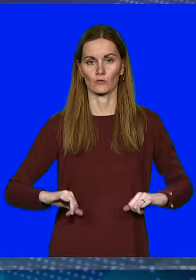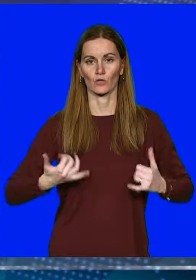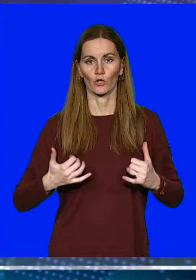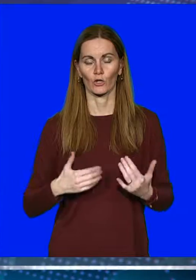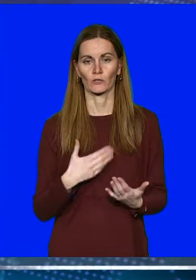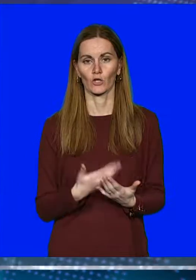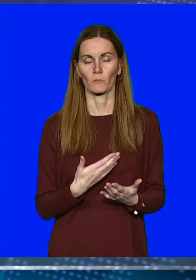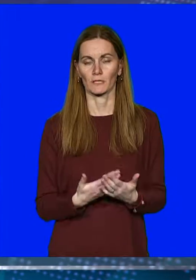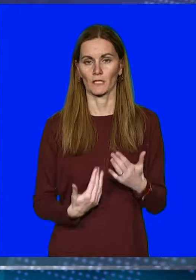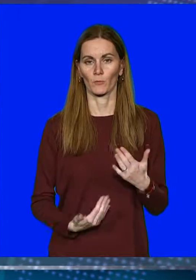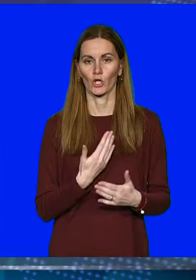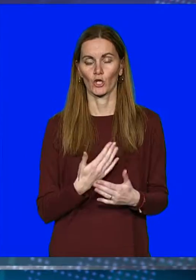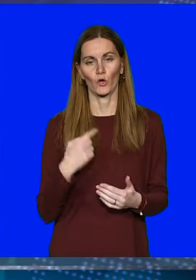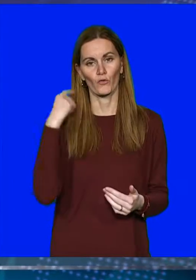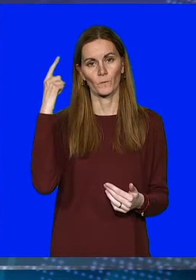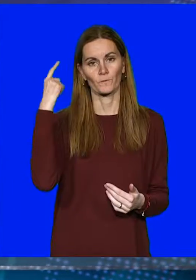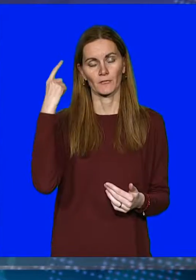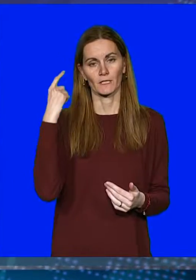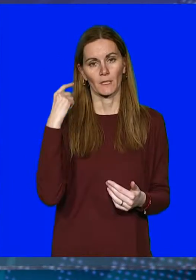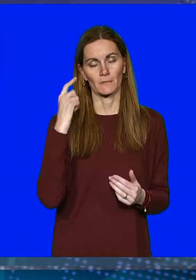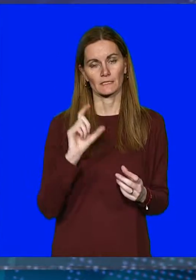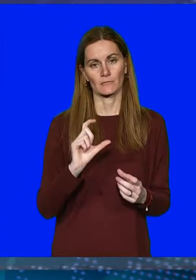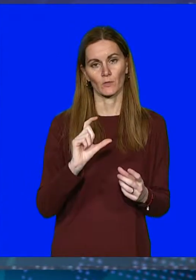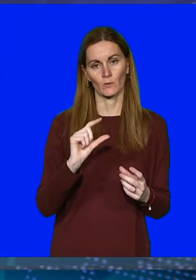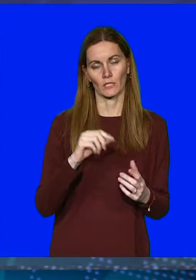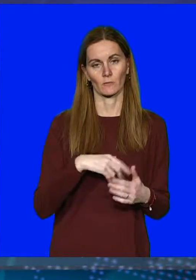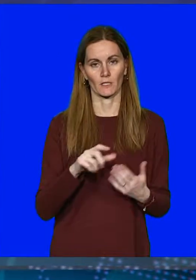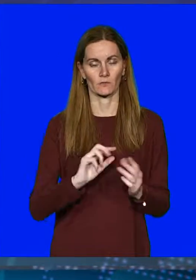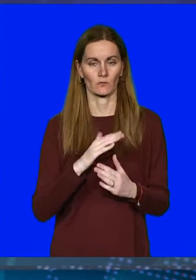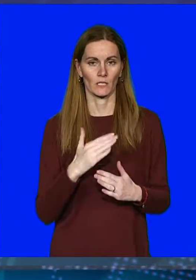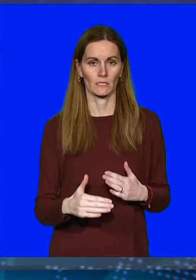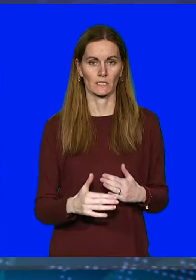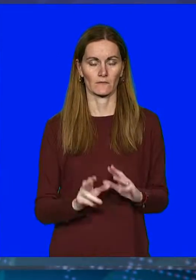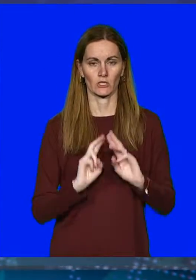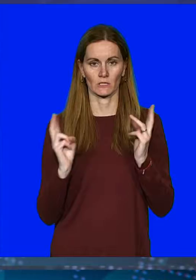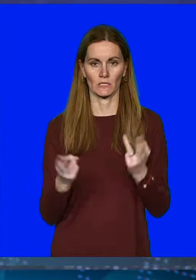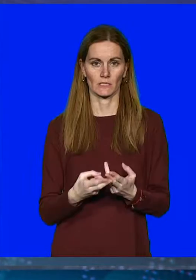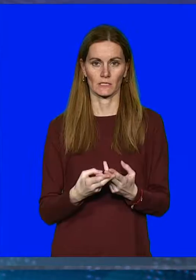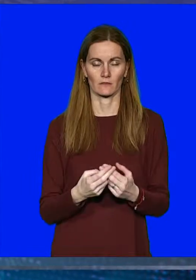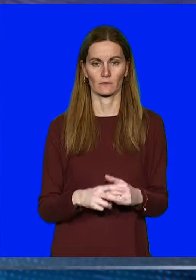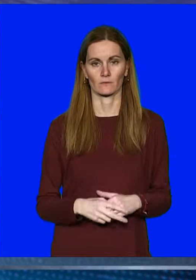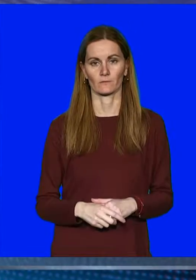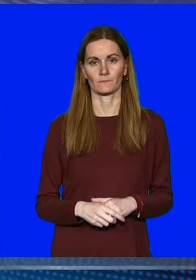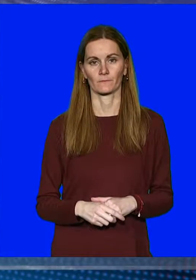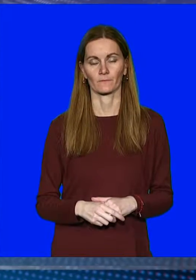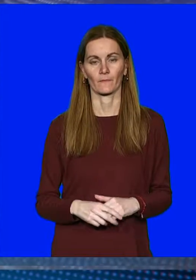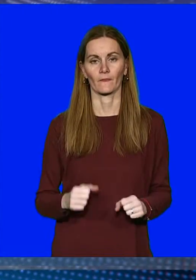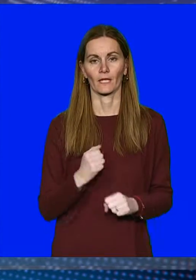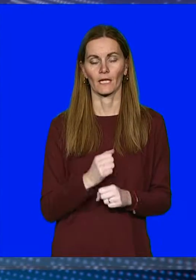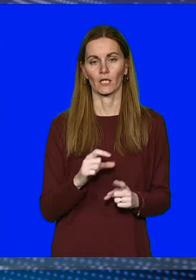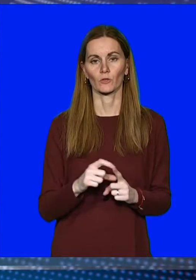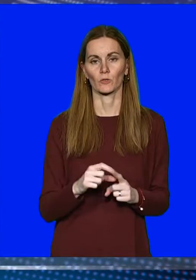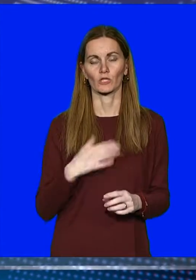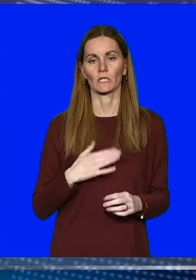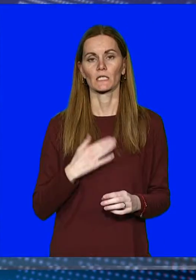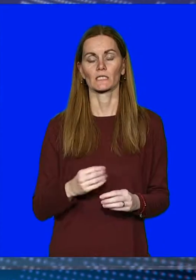sljedeće godinu planiramo i nova, tako da mislimo u ovom jednom razdoblju završiti sa tom kompletnom problematikom.